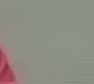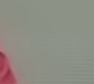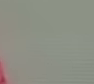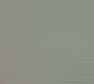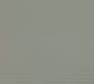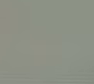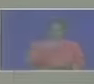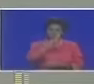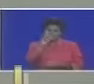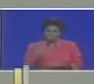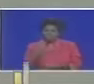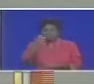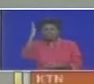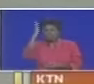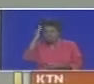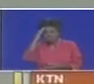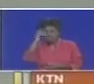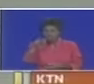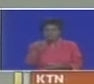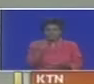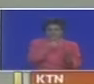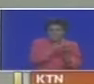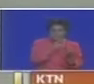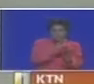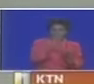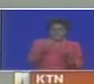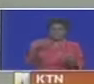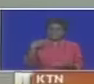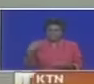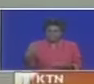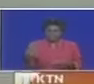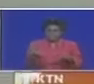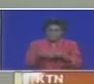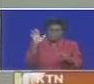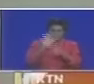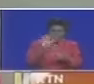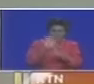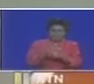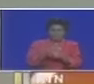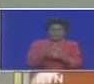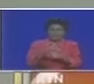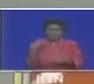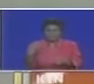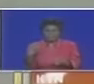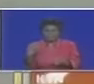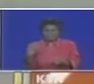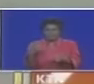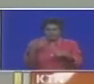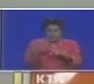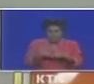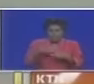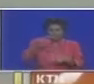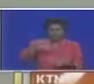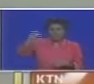Je, wajua kuwa mfugaji hunasibishwa na utajiri na wingi wa mali? Mwanahabari wetu wa mkoa wa Kaskazini